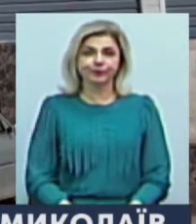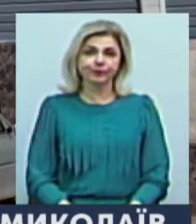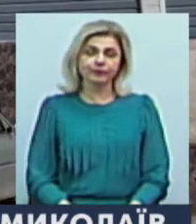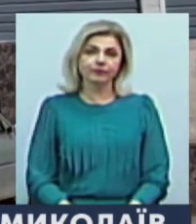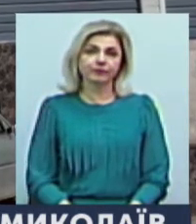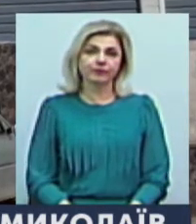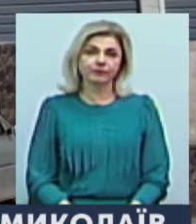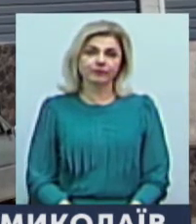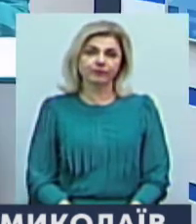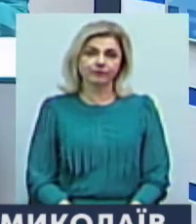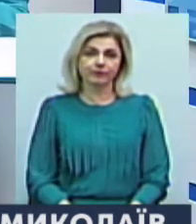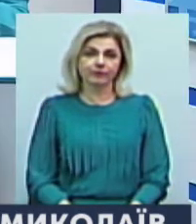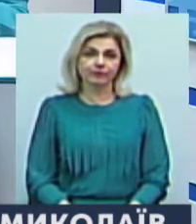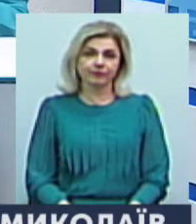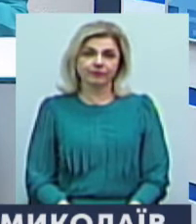новини Миколаївщини.